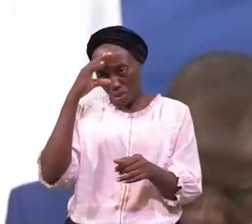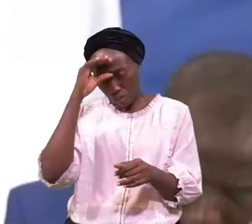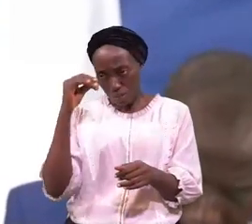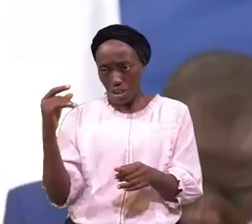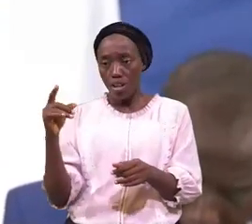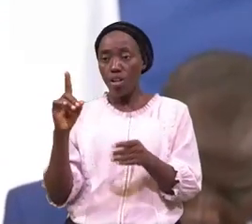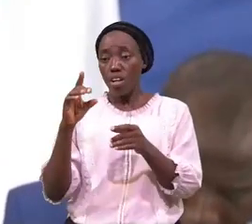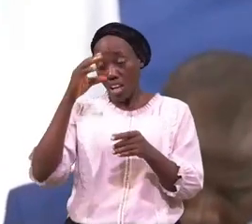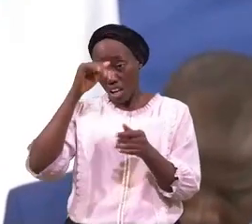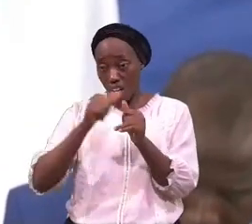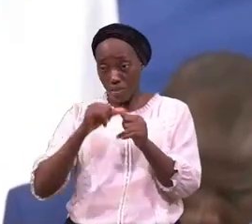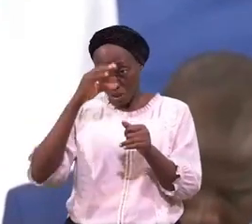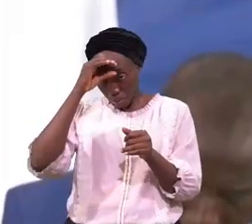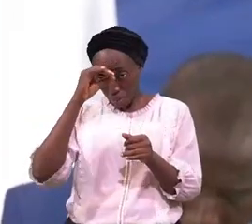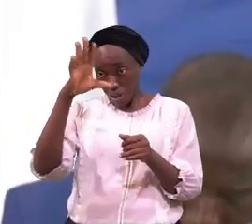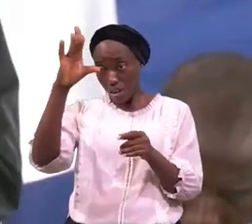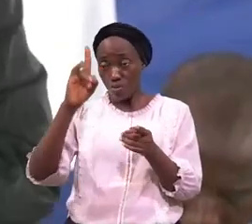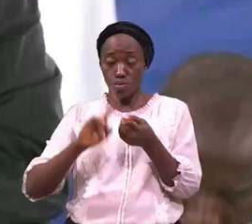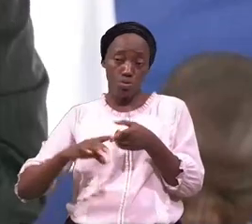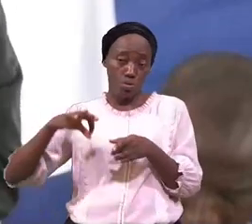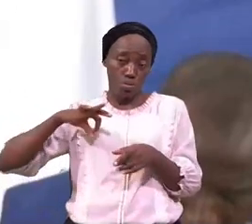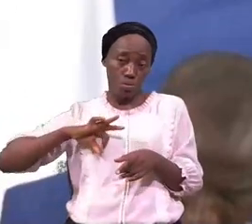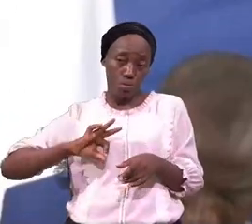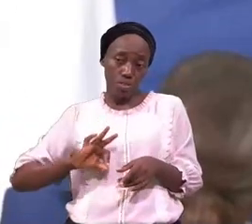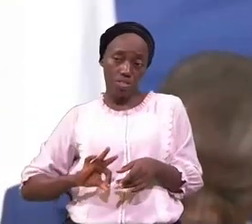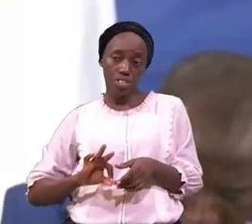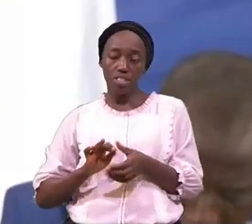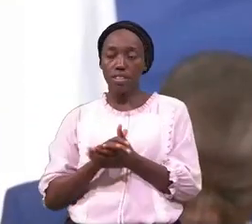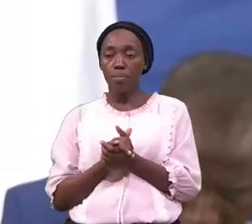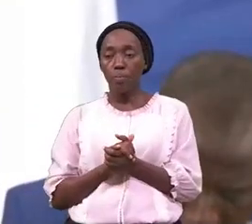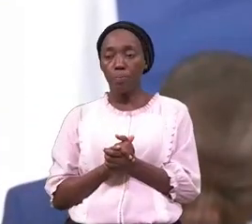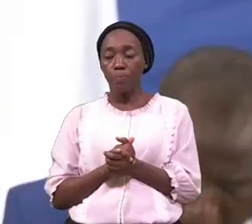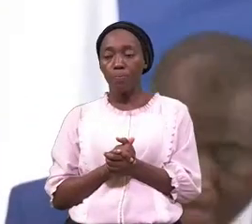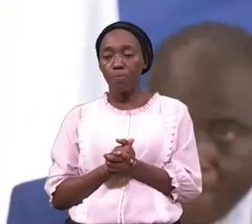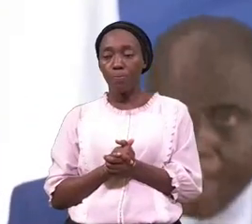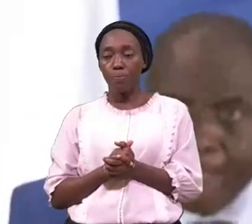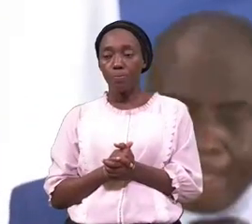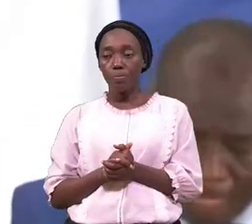Or, à chacun, la manifestation de l'Esprit est donnée pour l'utilité commune.